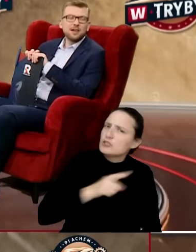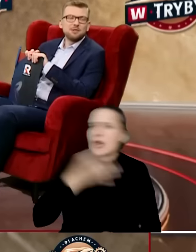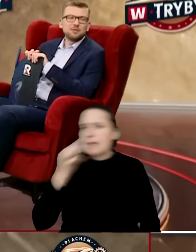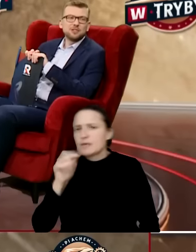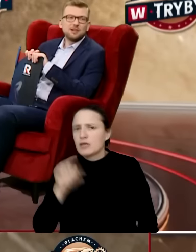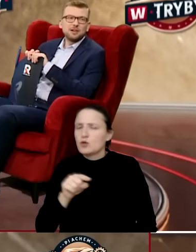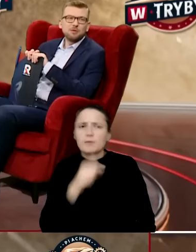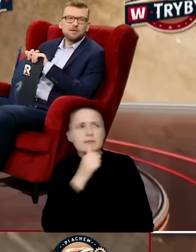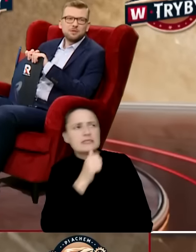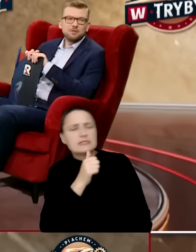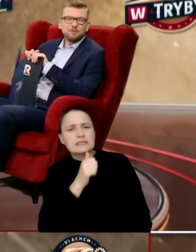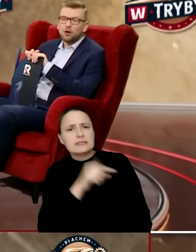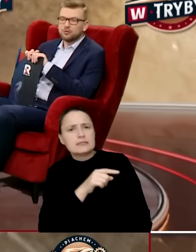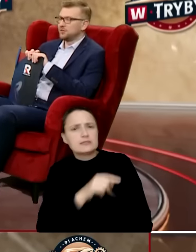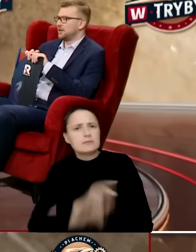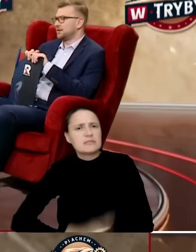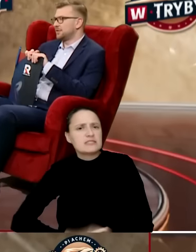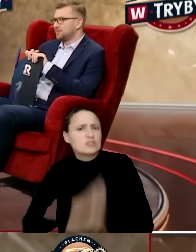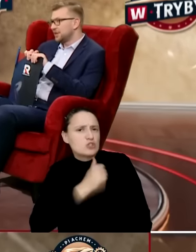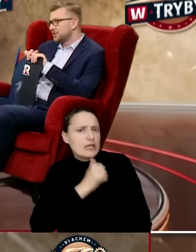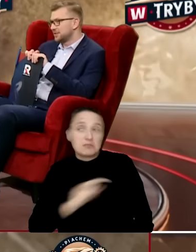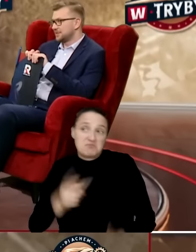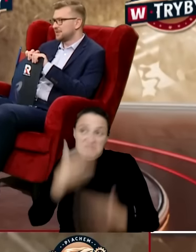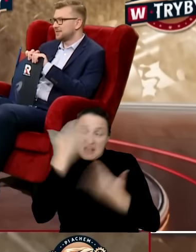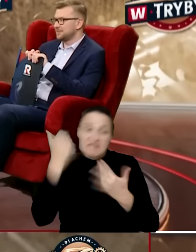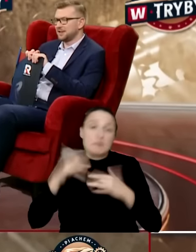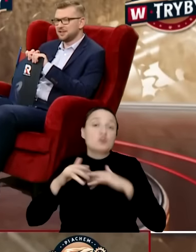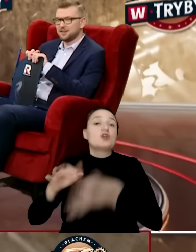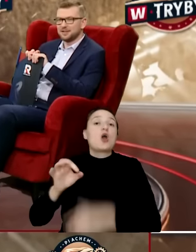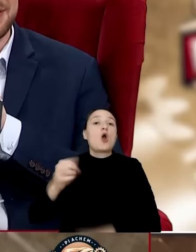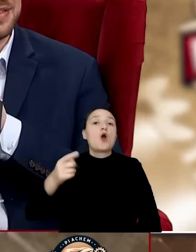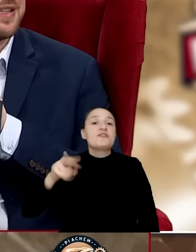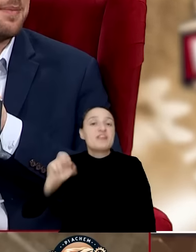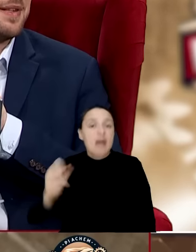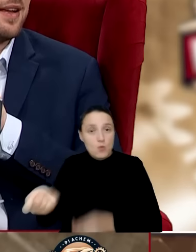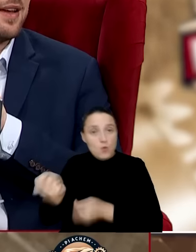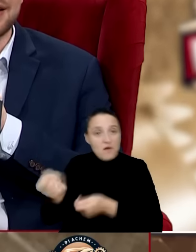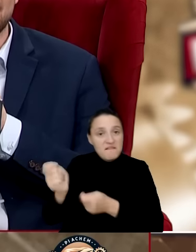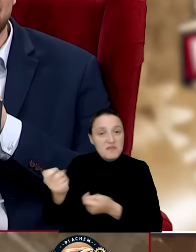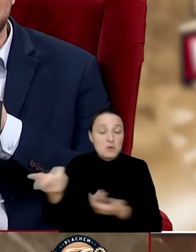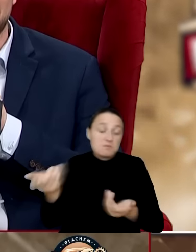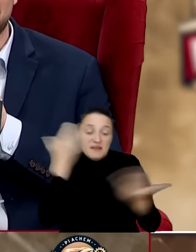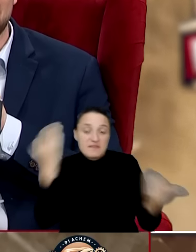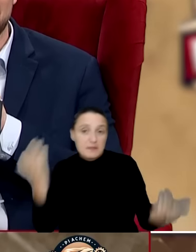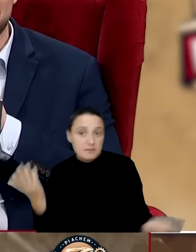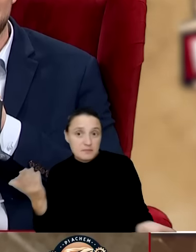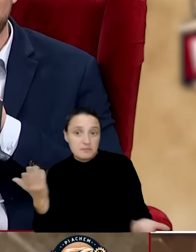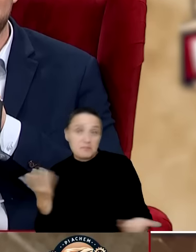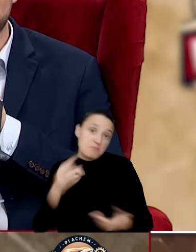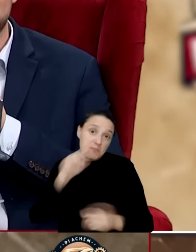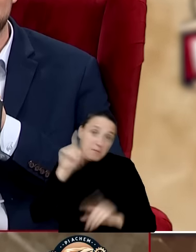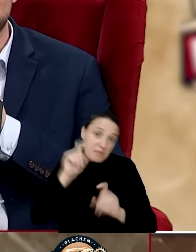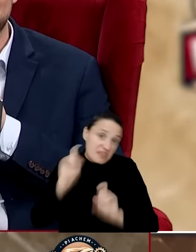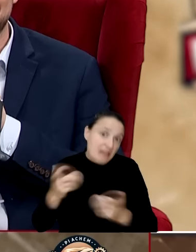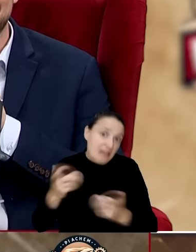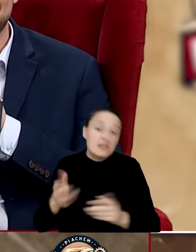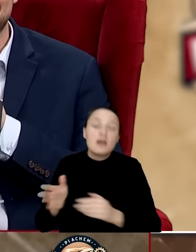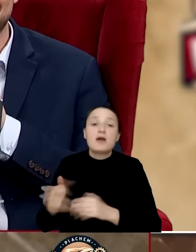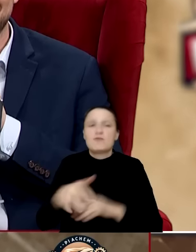Tego nie wiemy. Może łowił w Odrze, no to też jest wtedy znak zapytania, jakie te ryby łowił. Daj spokój, w Odrze nie ma